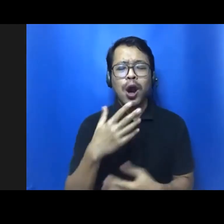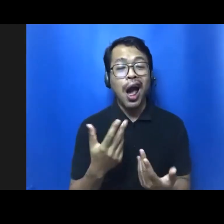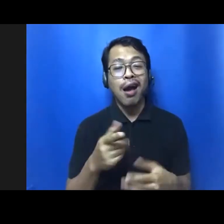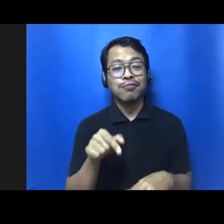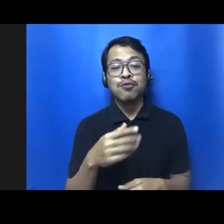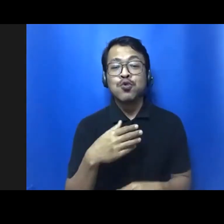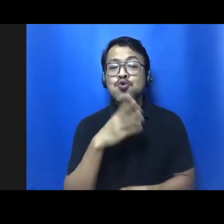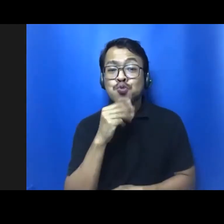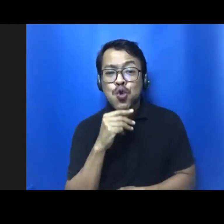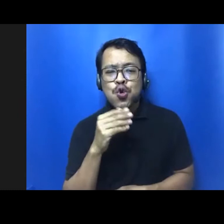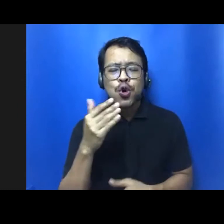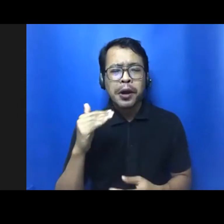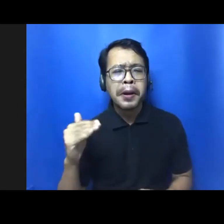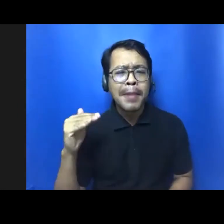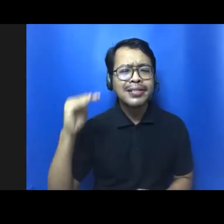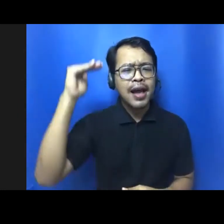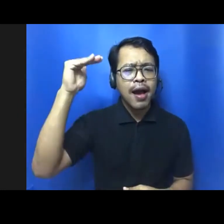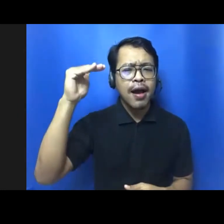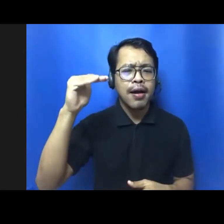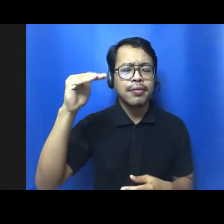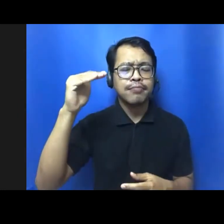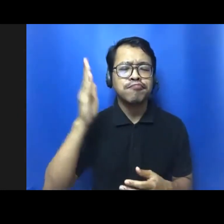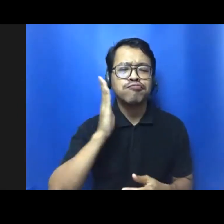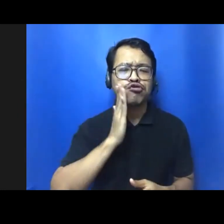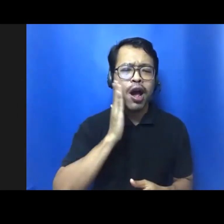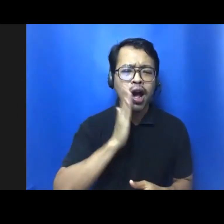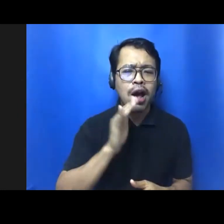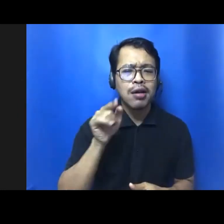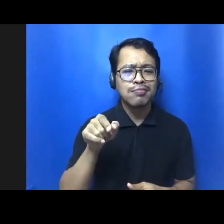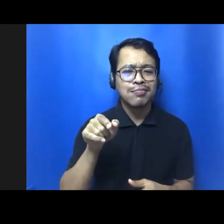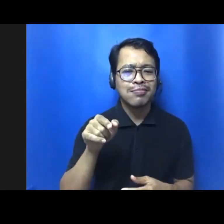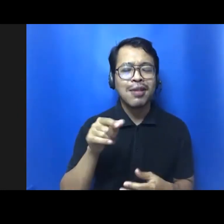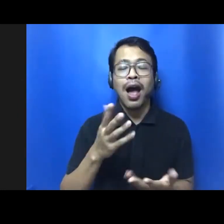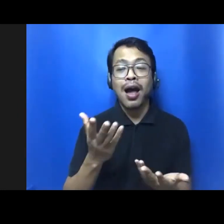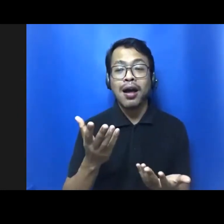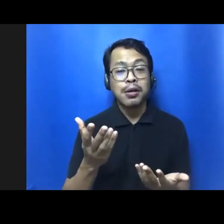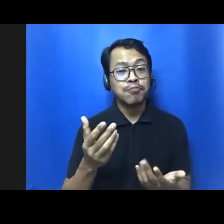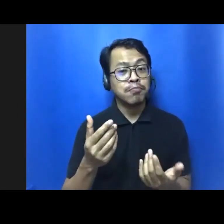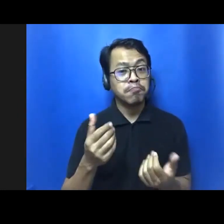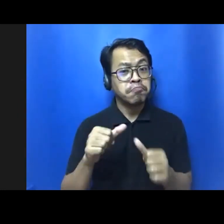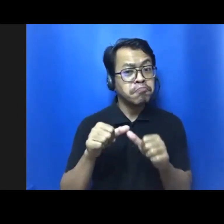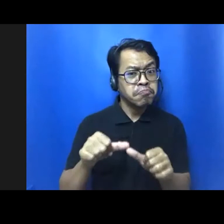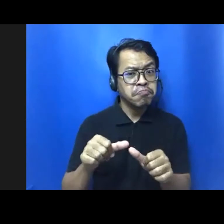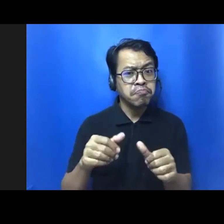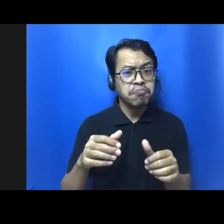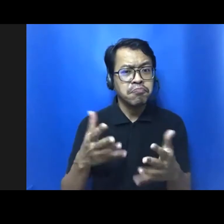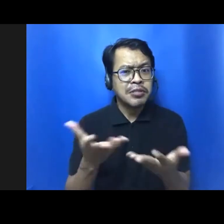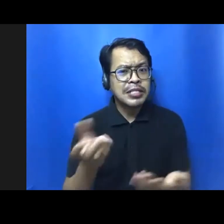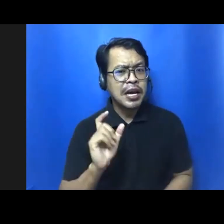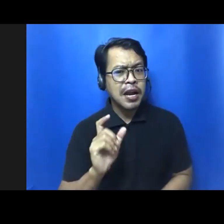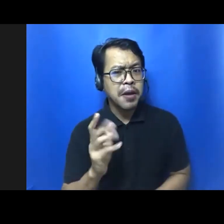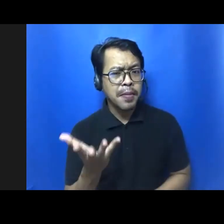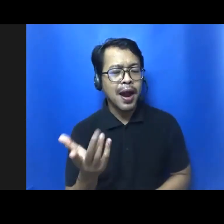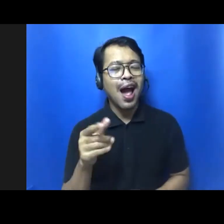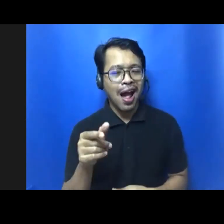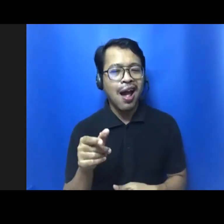usia remaja, usia muda. Makanya kita akan mendorong